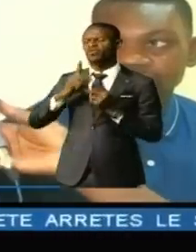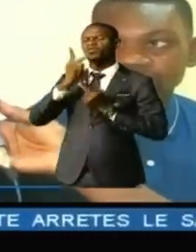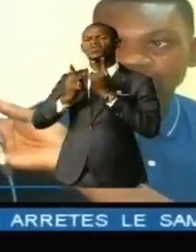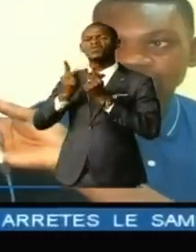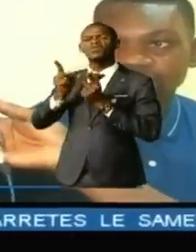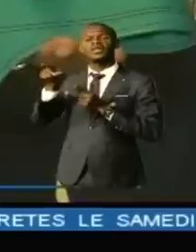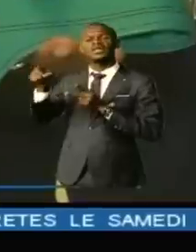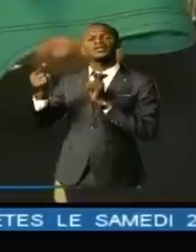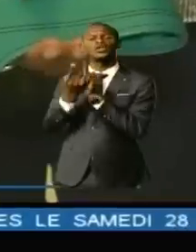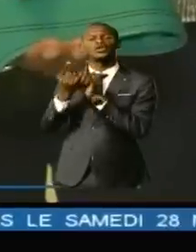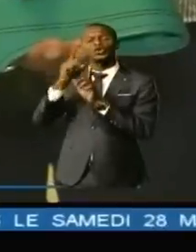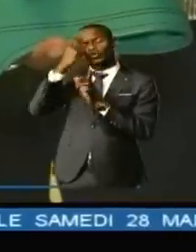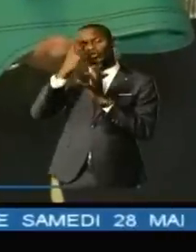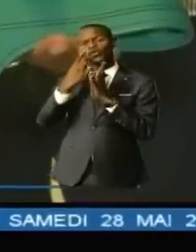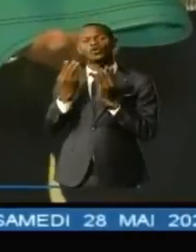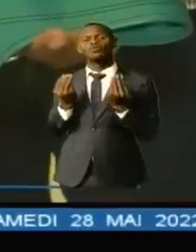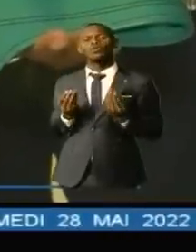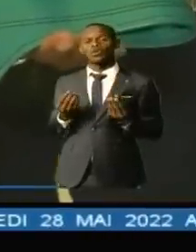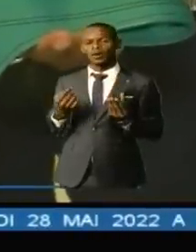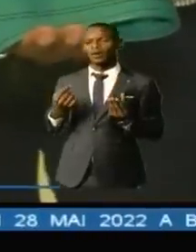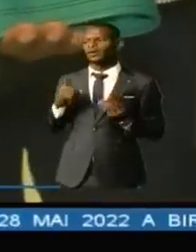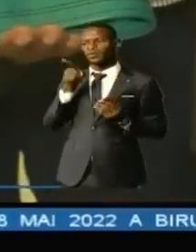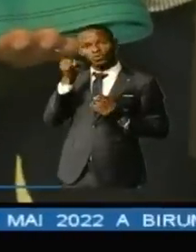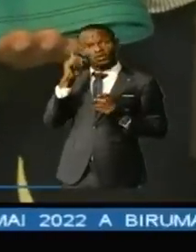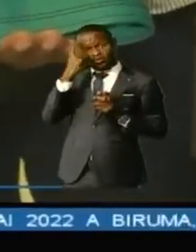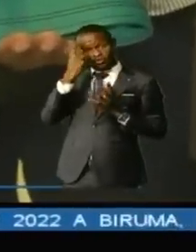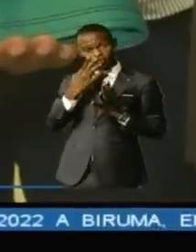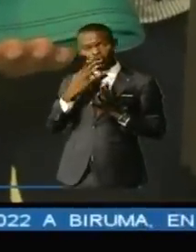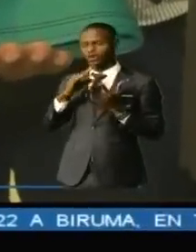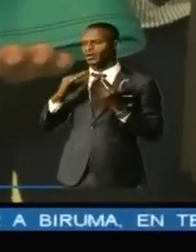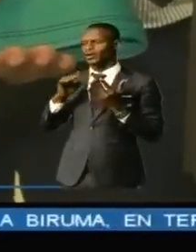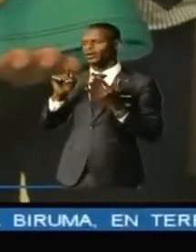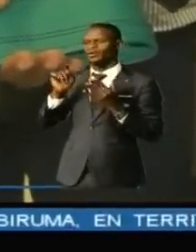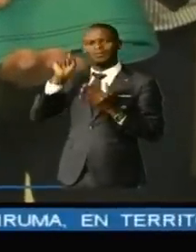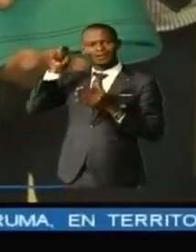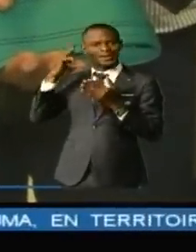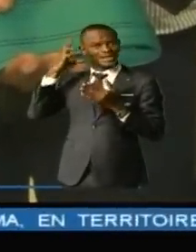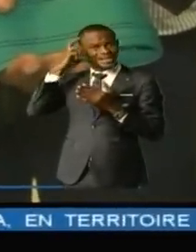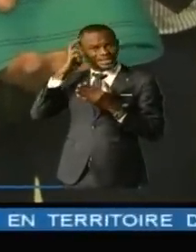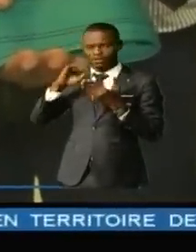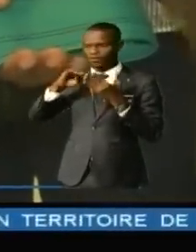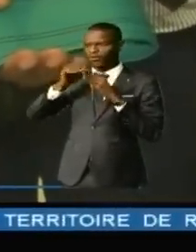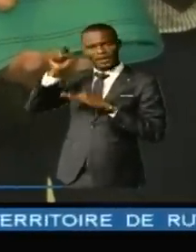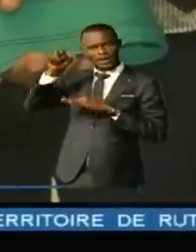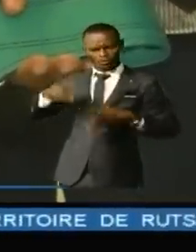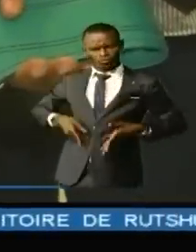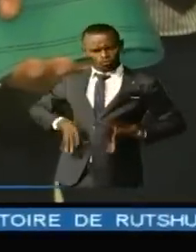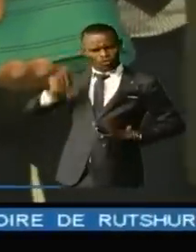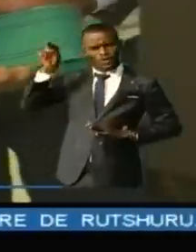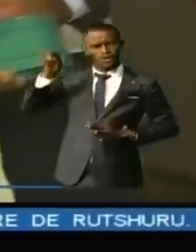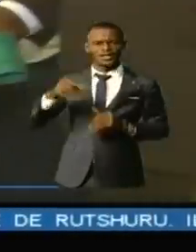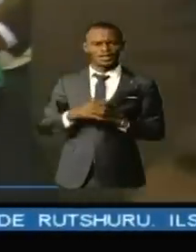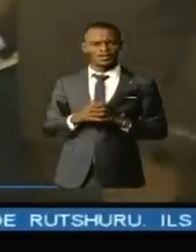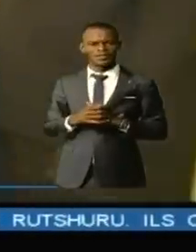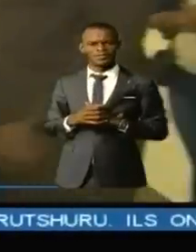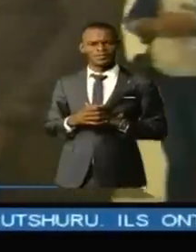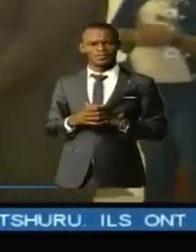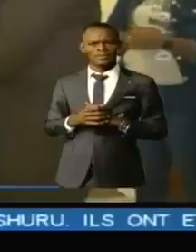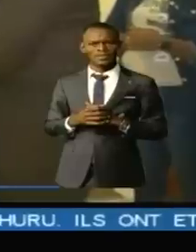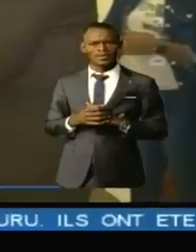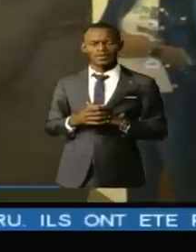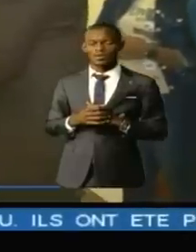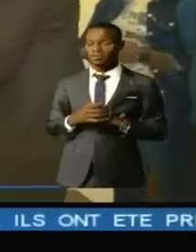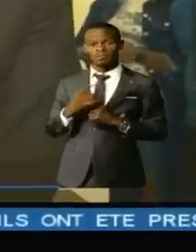Ma visite auprès de notre gouverneur s'inscrit dans le cadre d'un